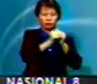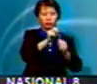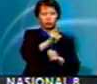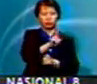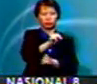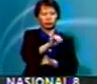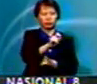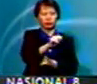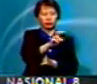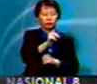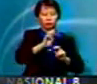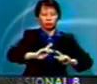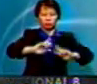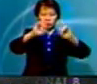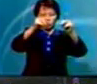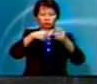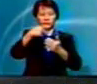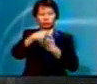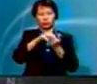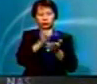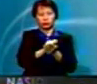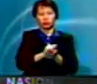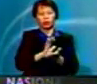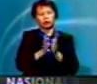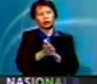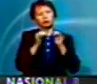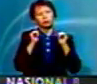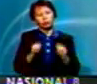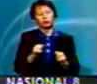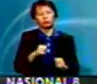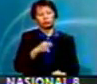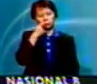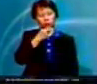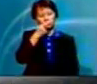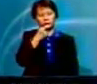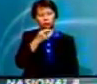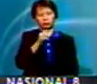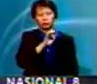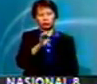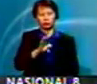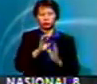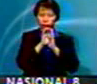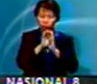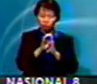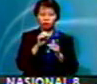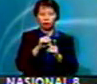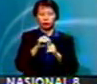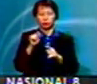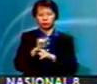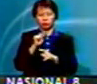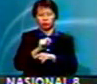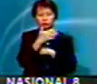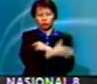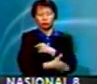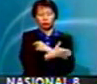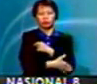Nations untuk membangunkan projek tersebut. Jadi boleh dijadikan sebagai sampel ataupun kegunaan